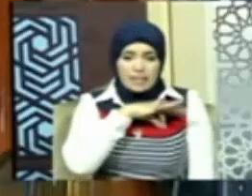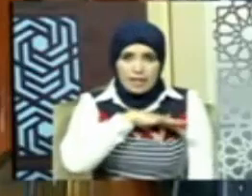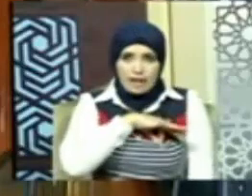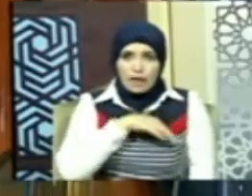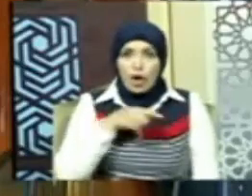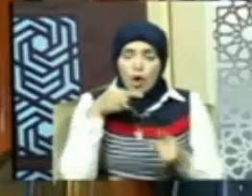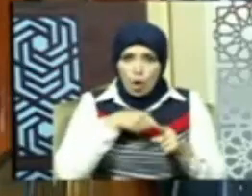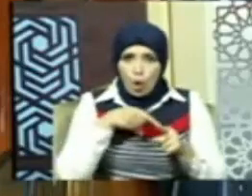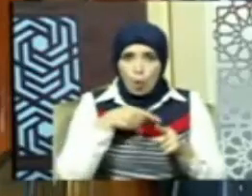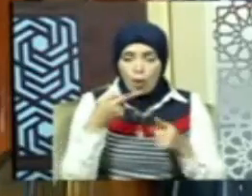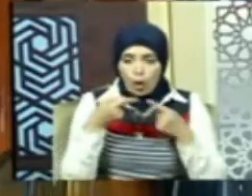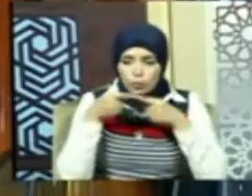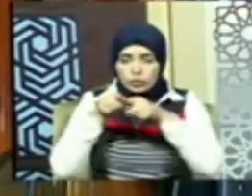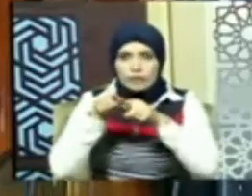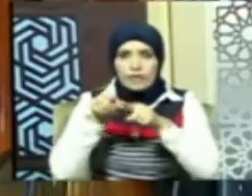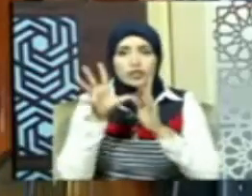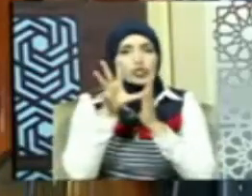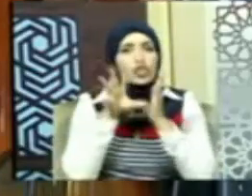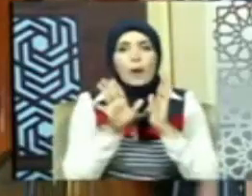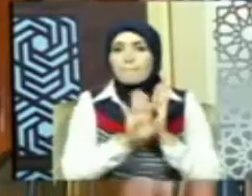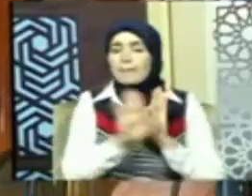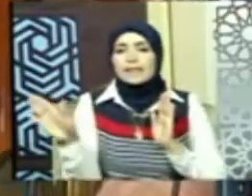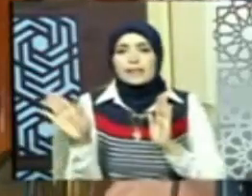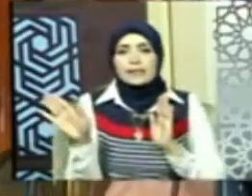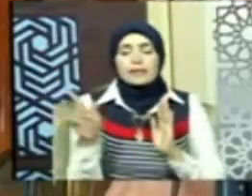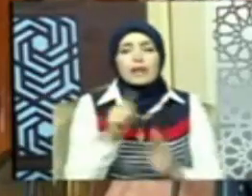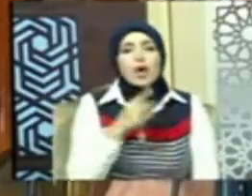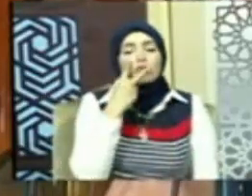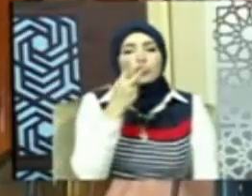يتصل بعلوم الشريعة فحسب. انظر إلى